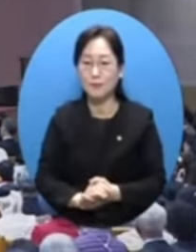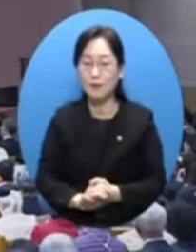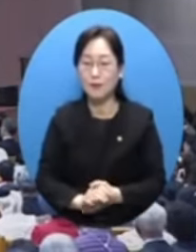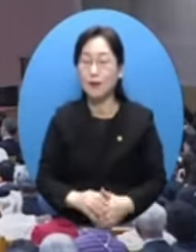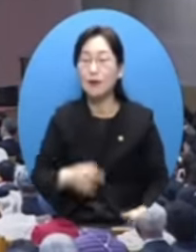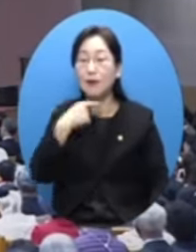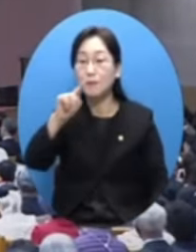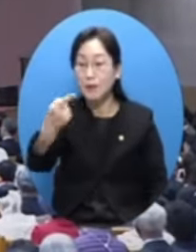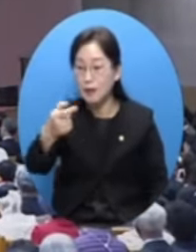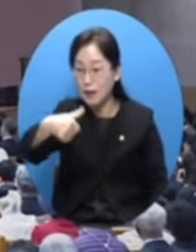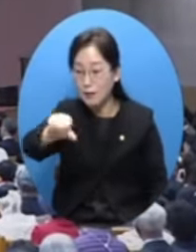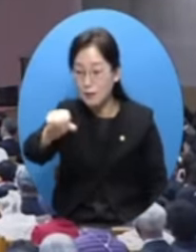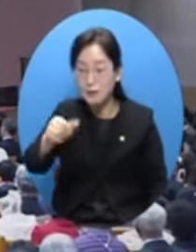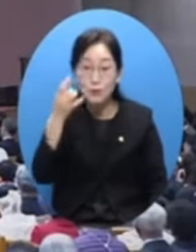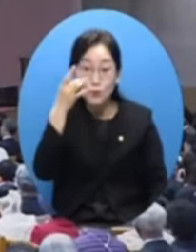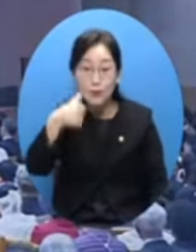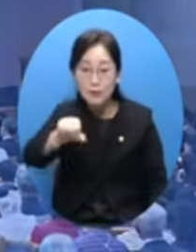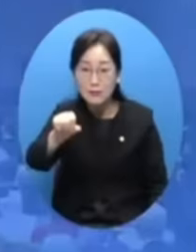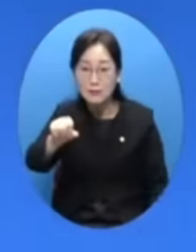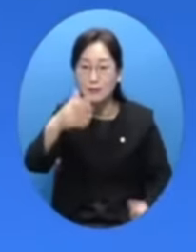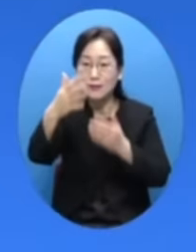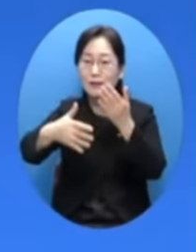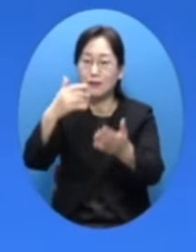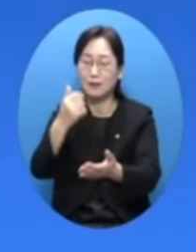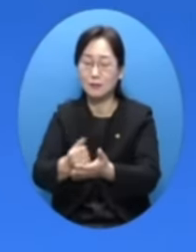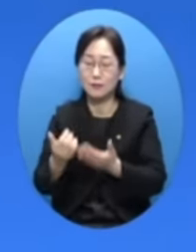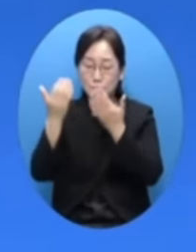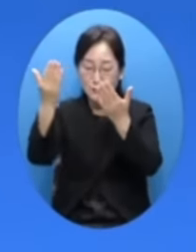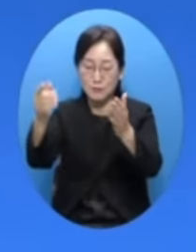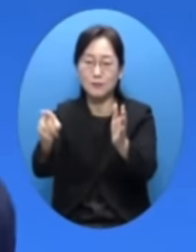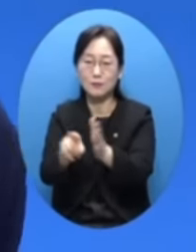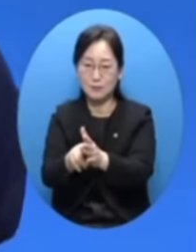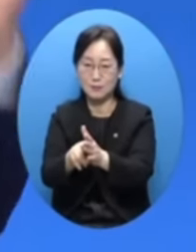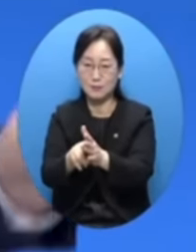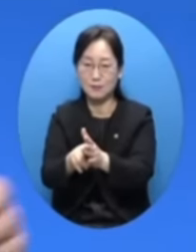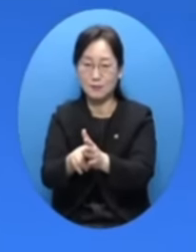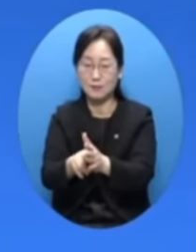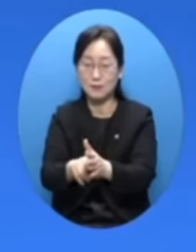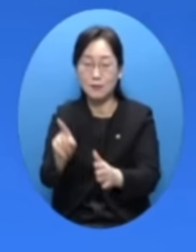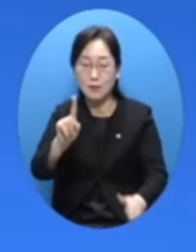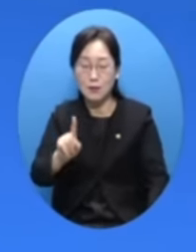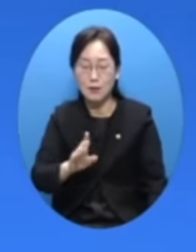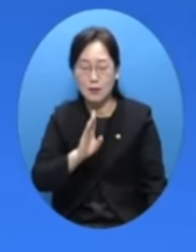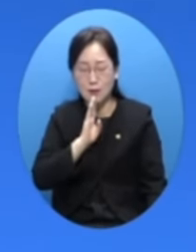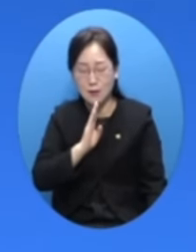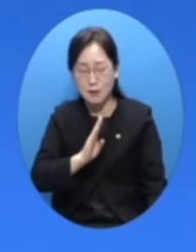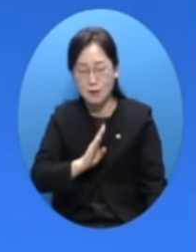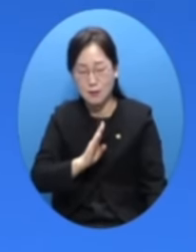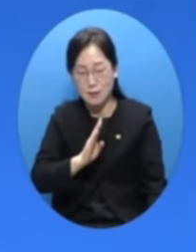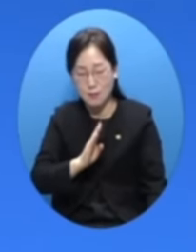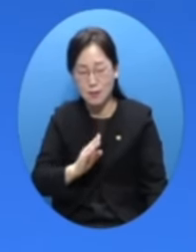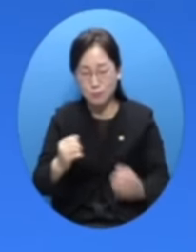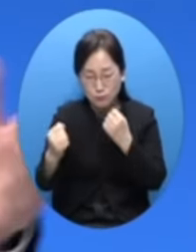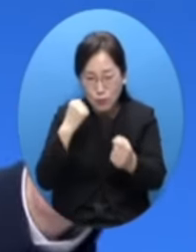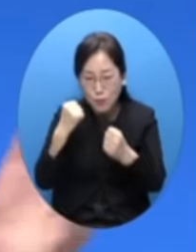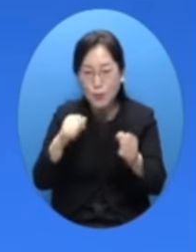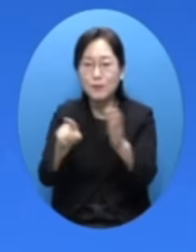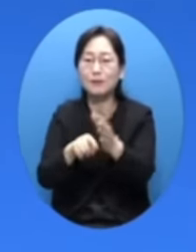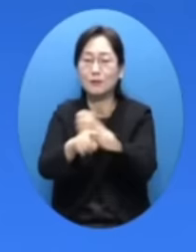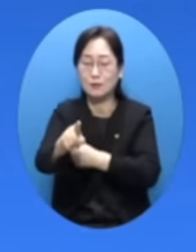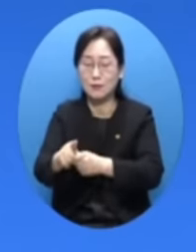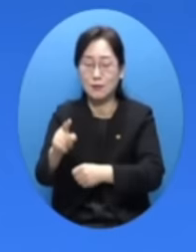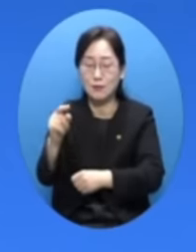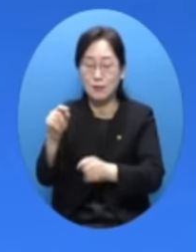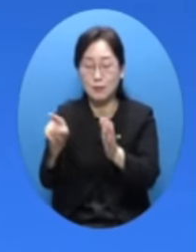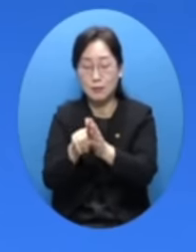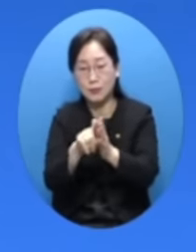백세 때 낳은 독자를 하나님께 드리기로 한 그 믿음은 바랄 수 없는 중에 바라고 믿는 믿음인 것입니다. 흔들리지 않는